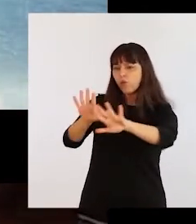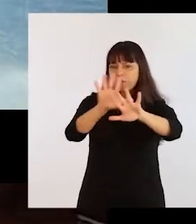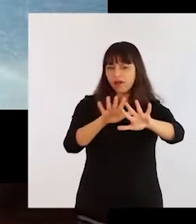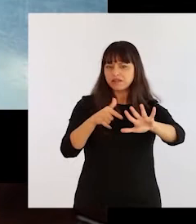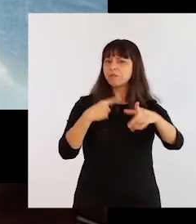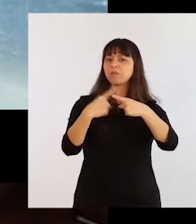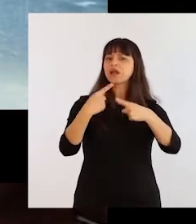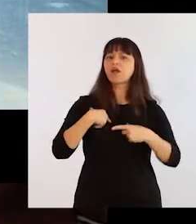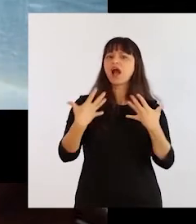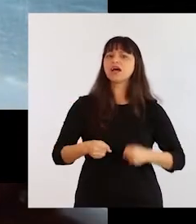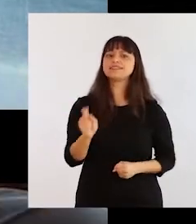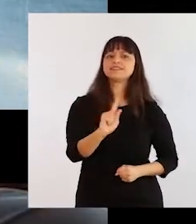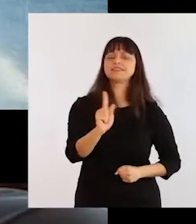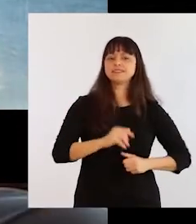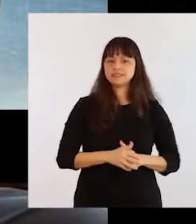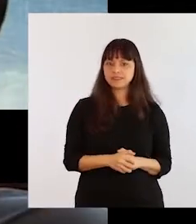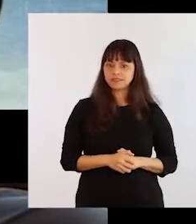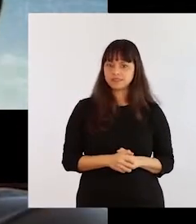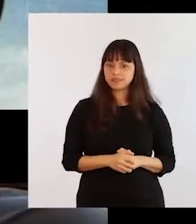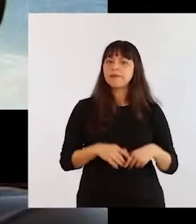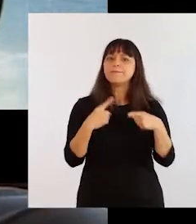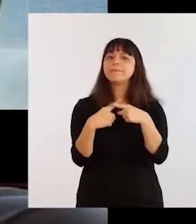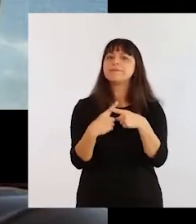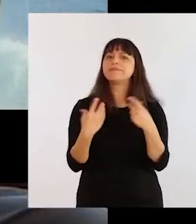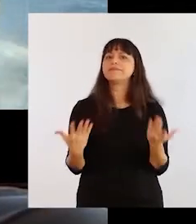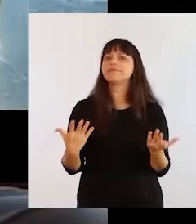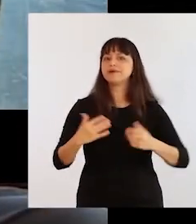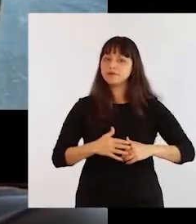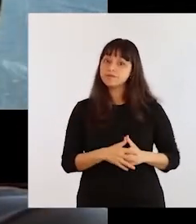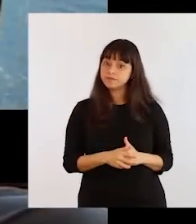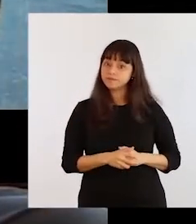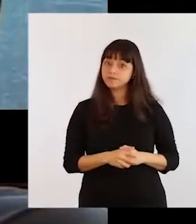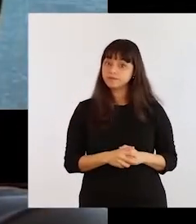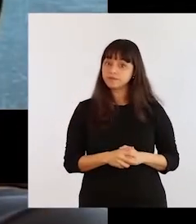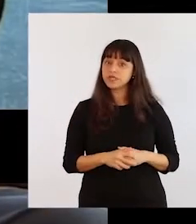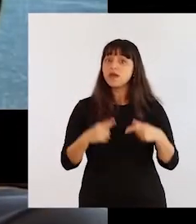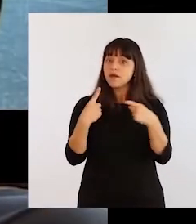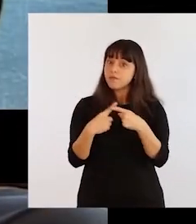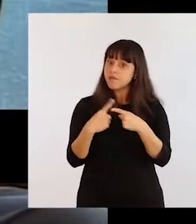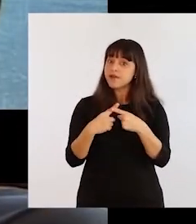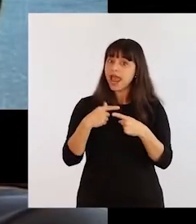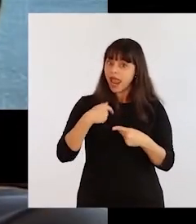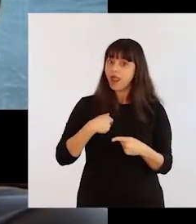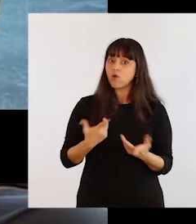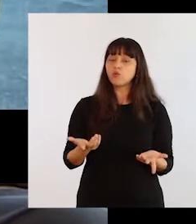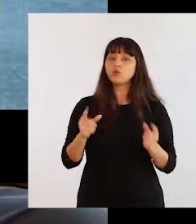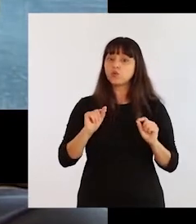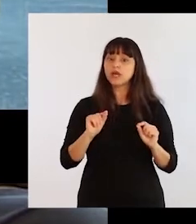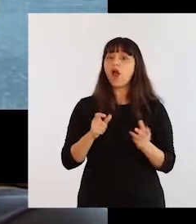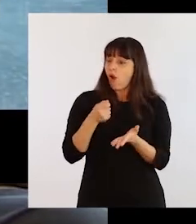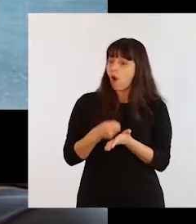plans ? Et pourquoi je n'accepterais pas l'opacité de l'autre ? Pourquoi je dois